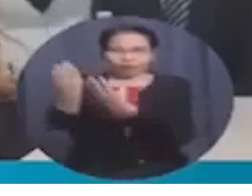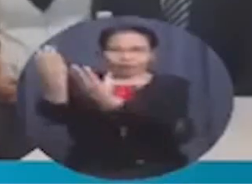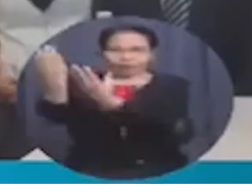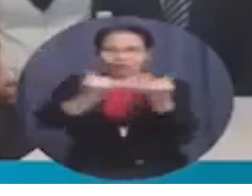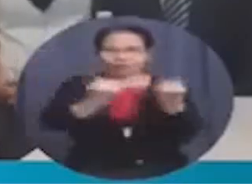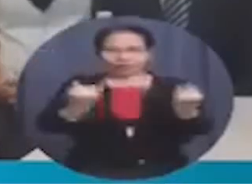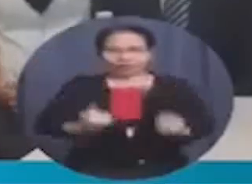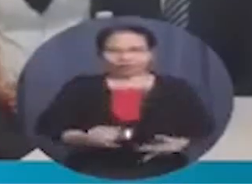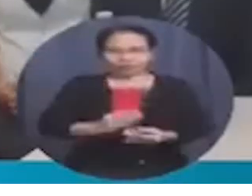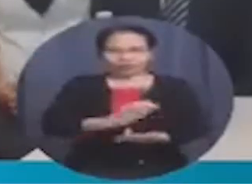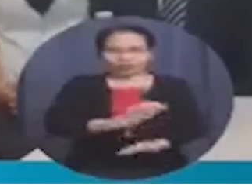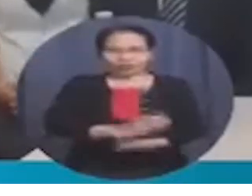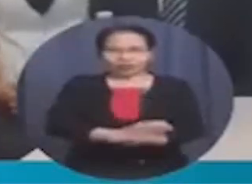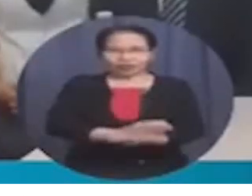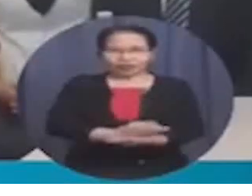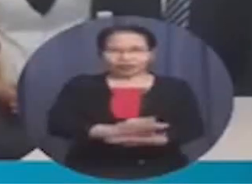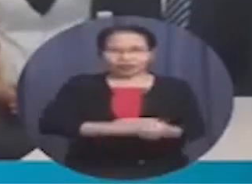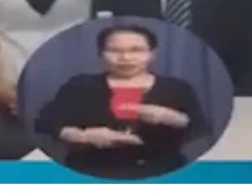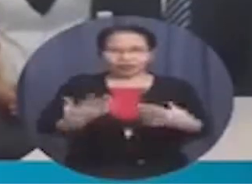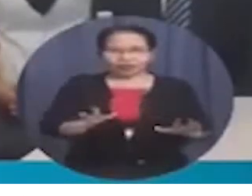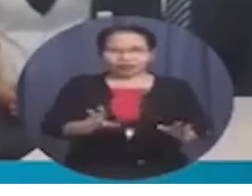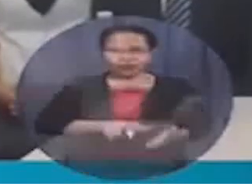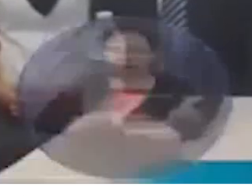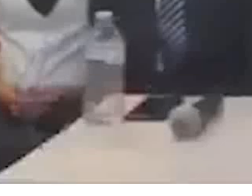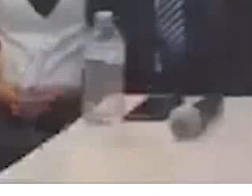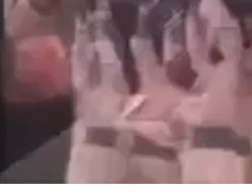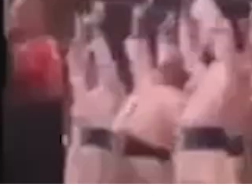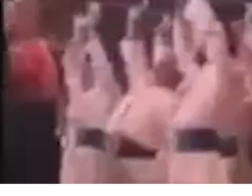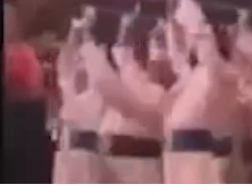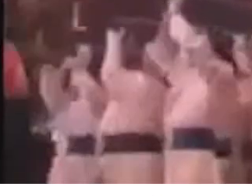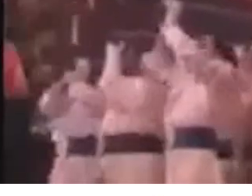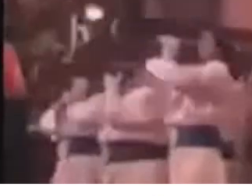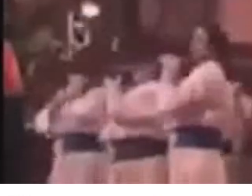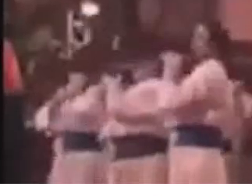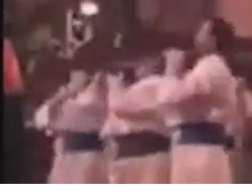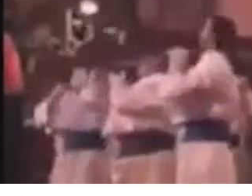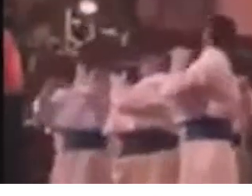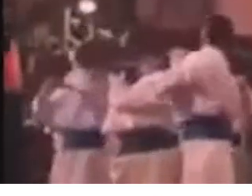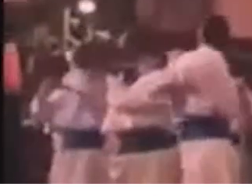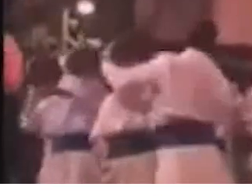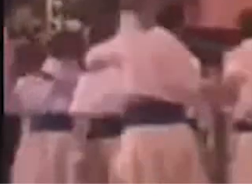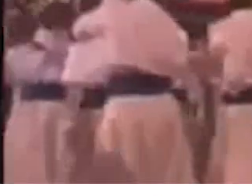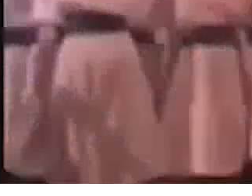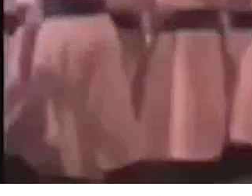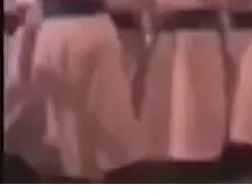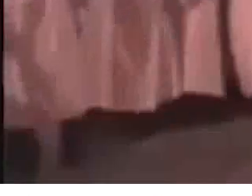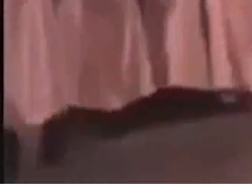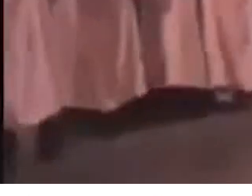yung kamay ni Lolo, baksak yung kanilang Diyos-Diyosan, tanggal ang ulo. Ito naman, nanakit pa ng ulo ng may